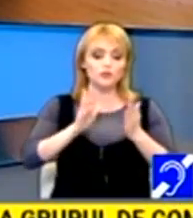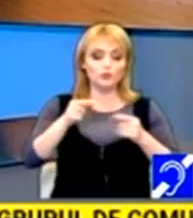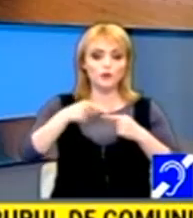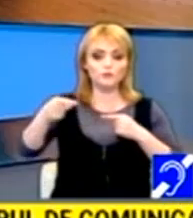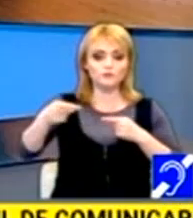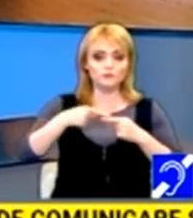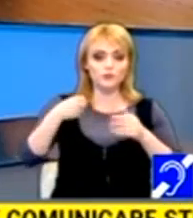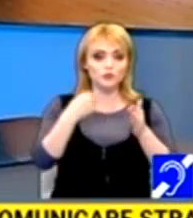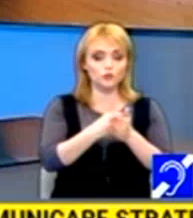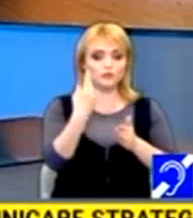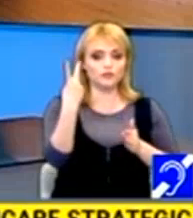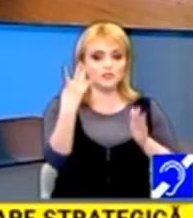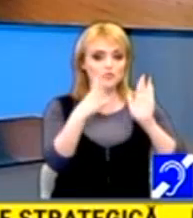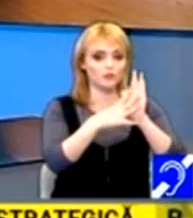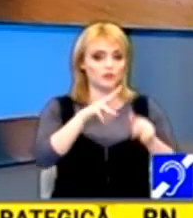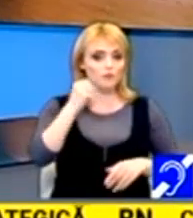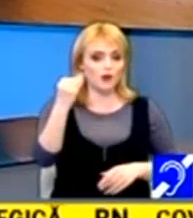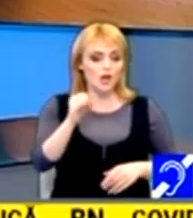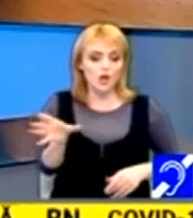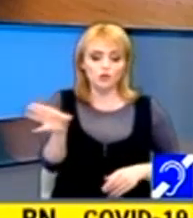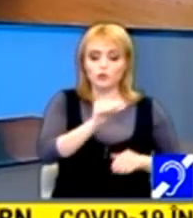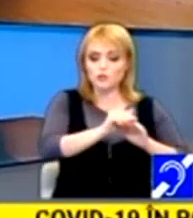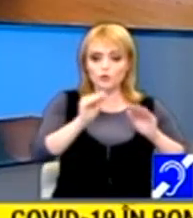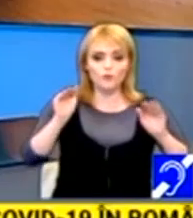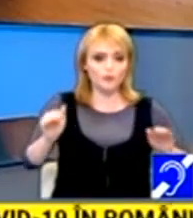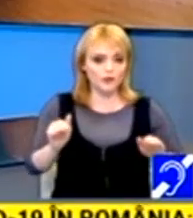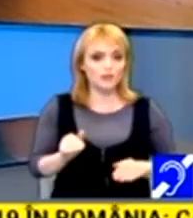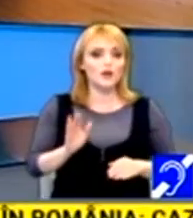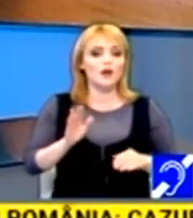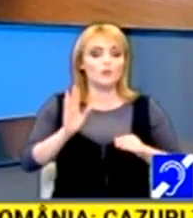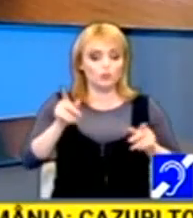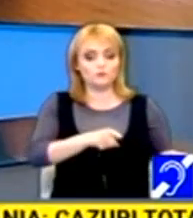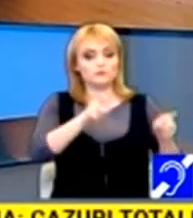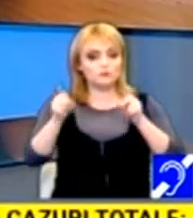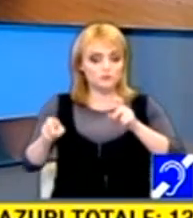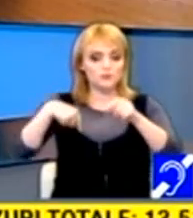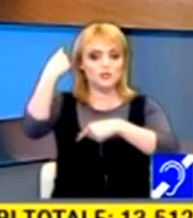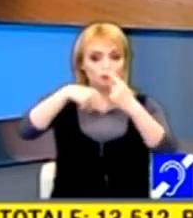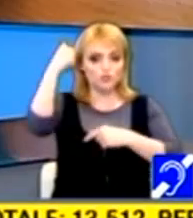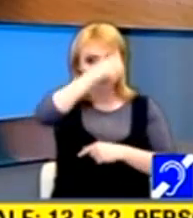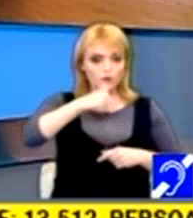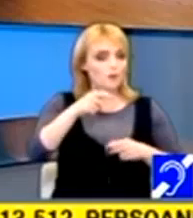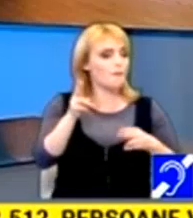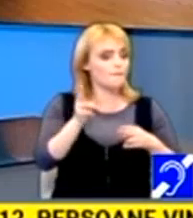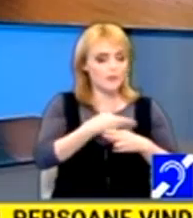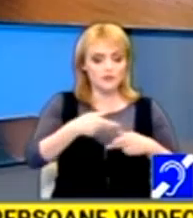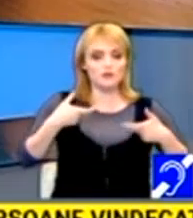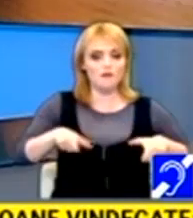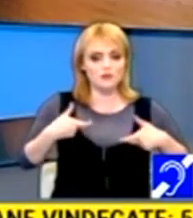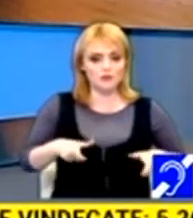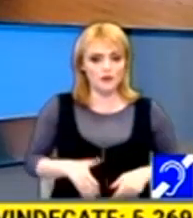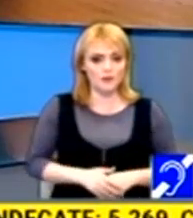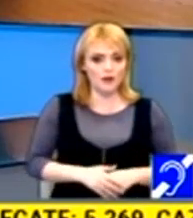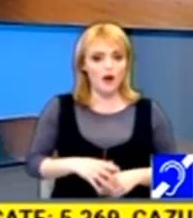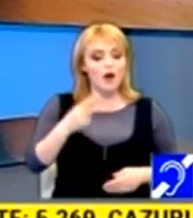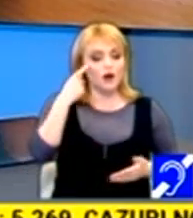pe data de 29 mai. Astfel, toți elevii vor fi promovați în următorul an, fără susținerea tezelor de la sfârșit de semestru.